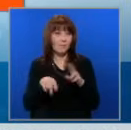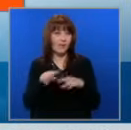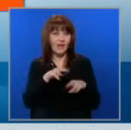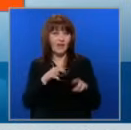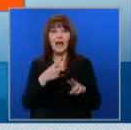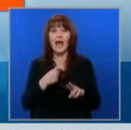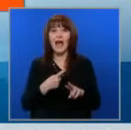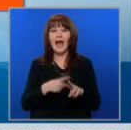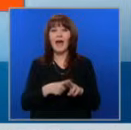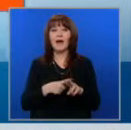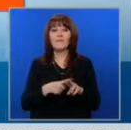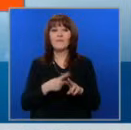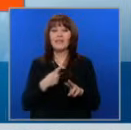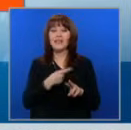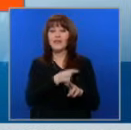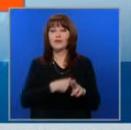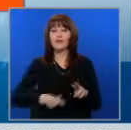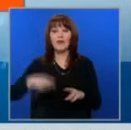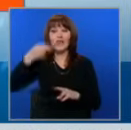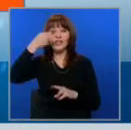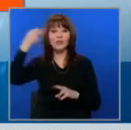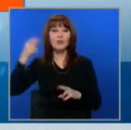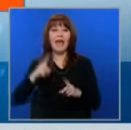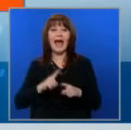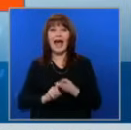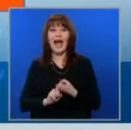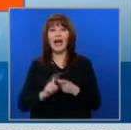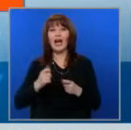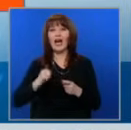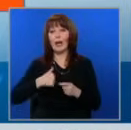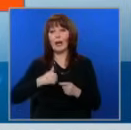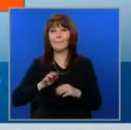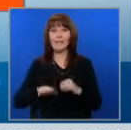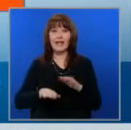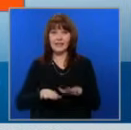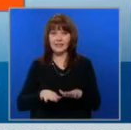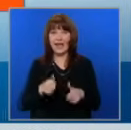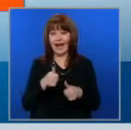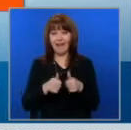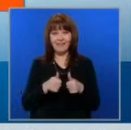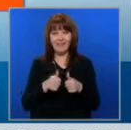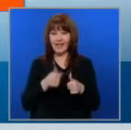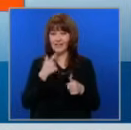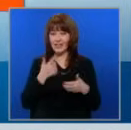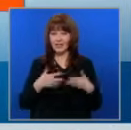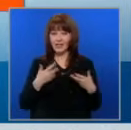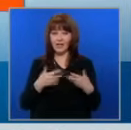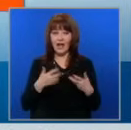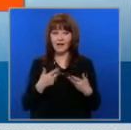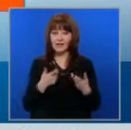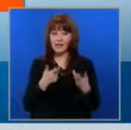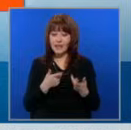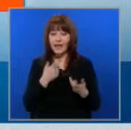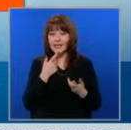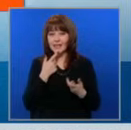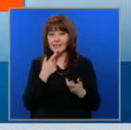институт по криминалистика. Съветът получава и становище от МВР и ДАНС дали кандидатите за гражданство биха могли да са заплаха за